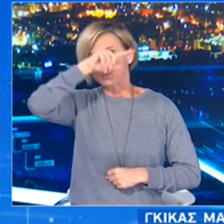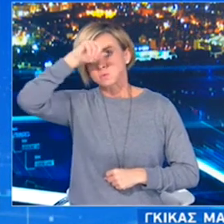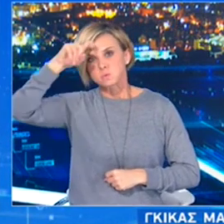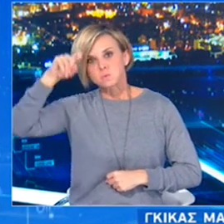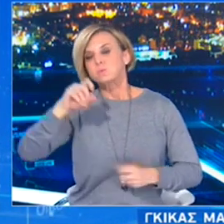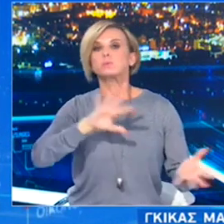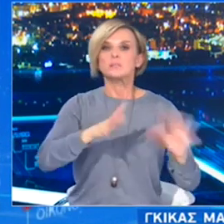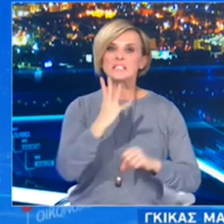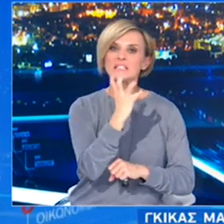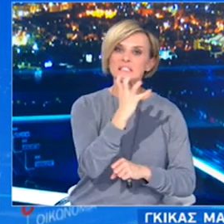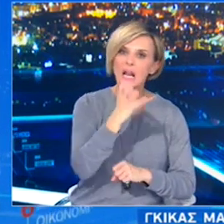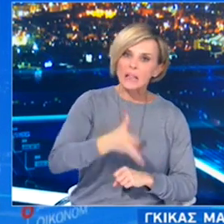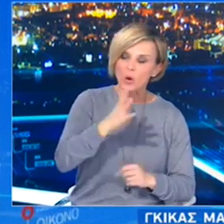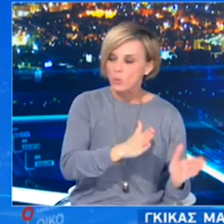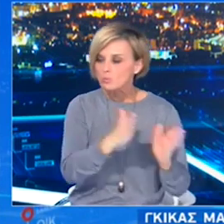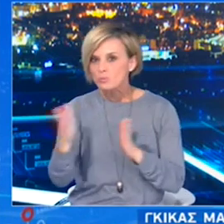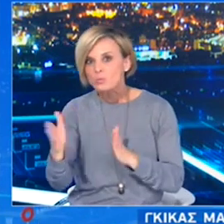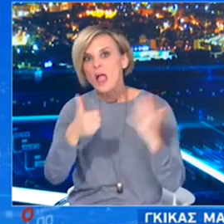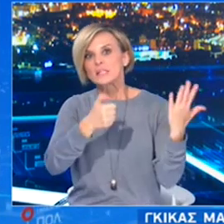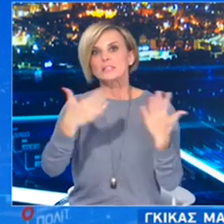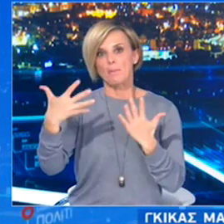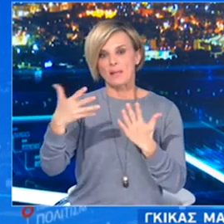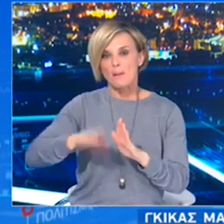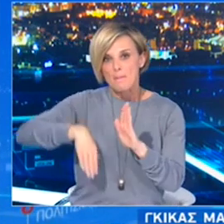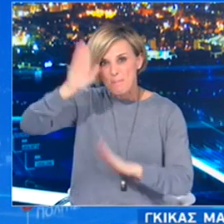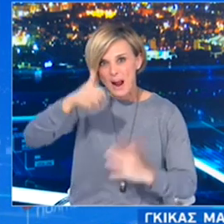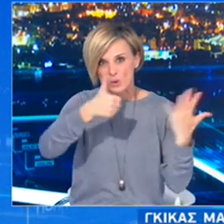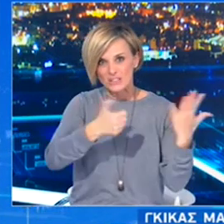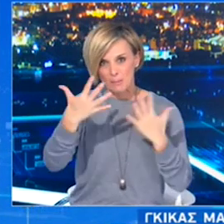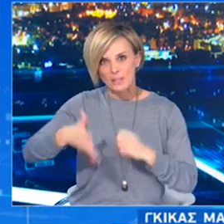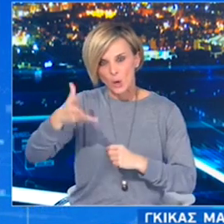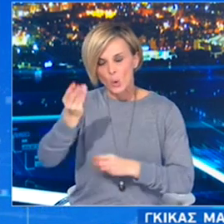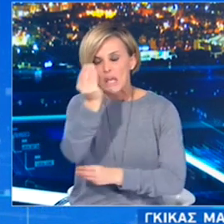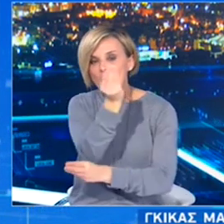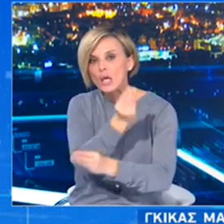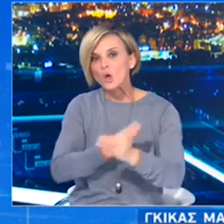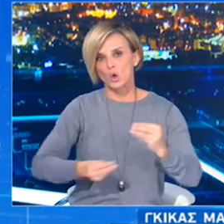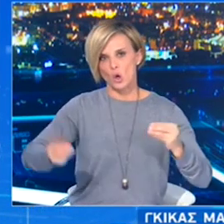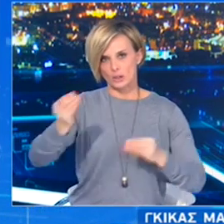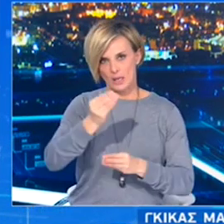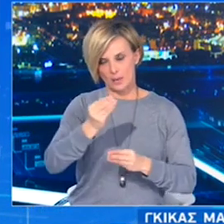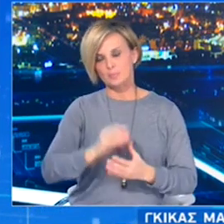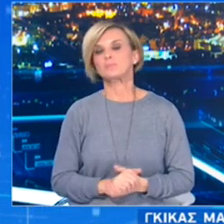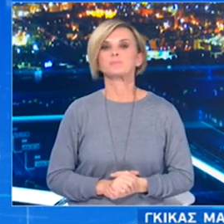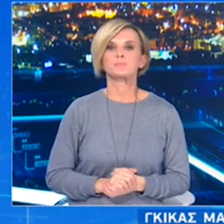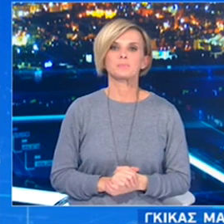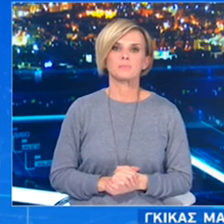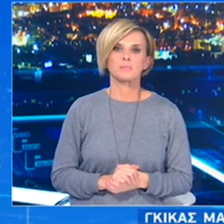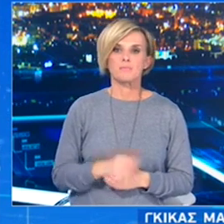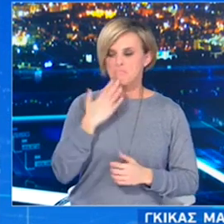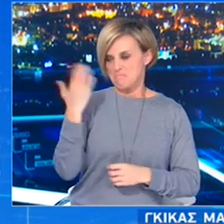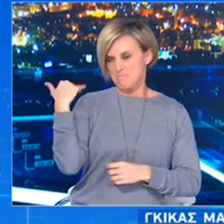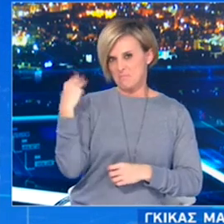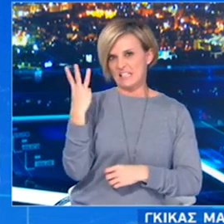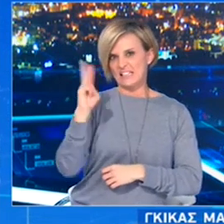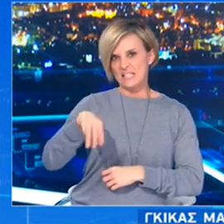των 40 έως 65 και των άνω των 65 να έχουν την υψηλότερη επίπτωση. Ωστόσο, να παρατηρήσω ότι στις τελευταίες τρεις μέρες βλέπουμε